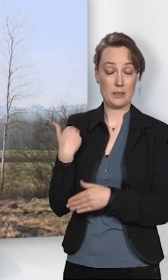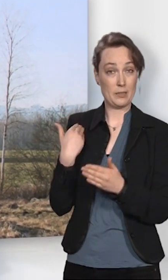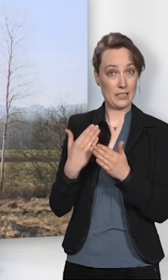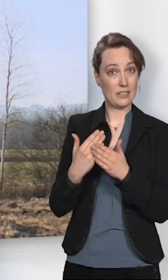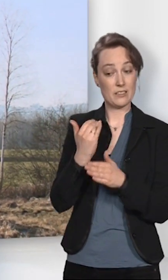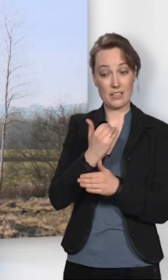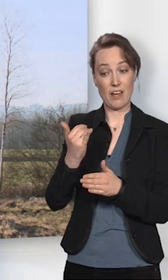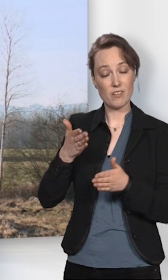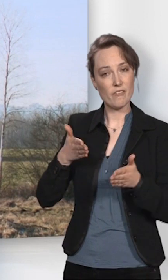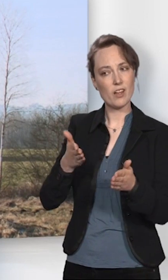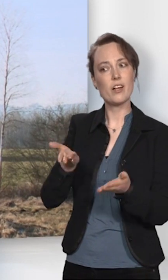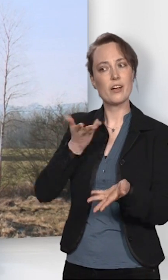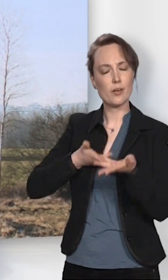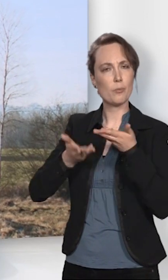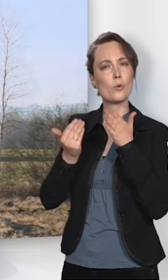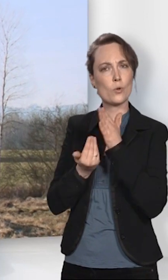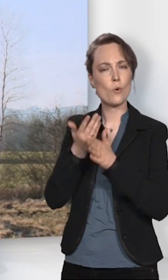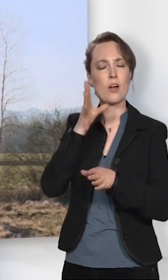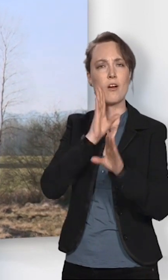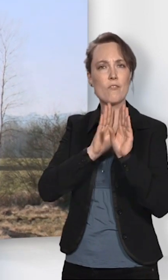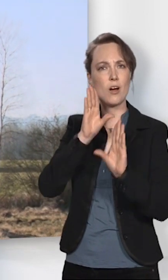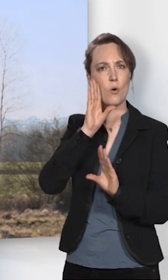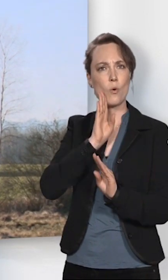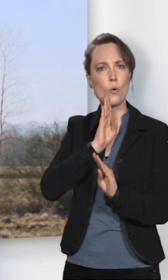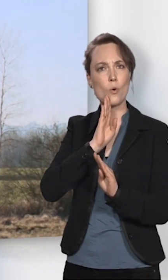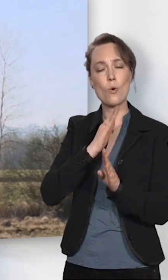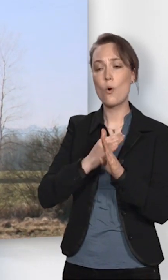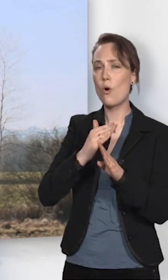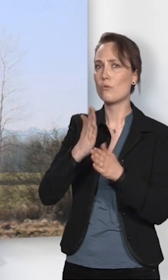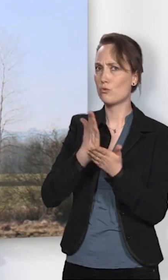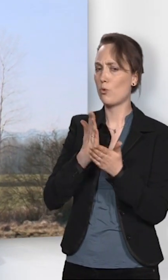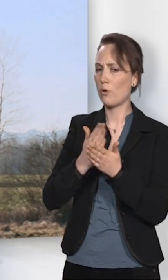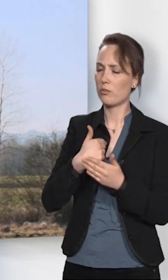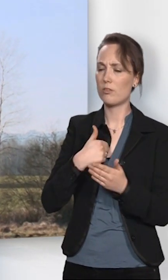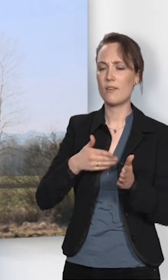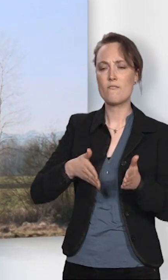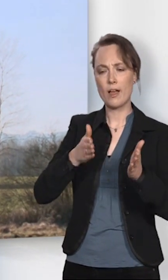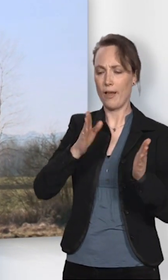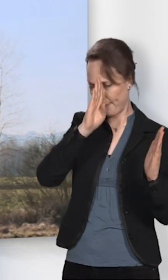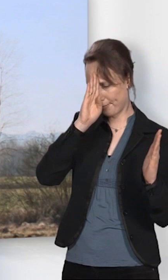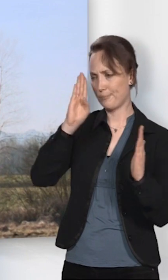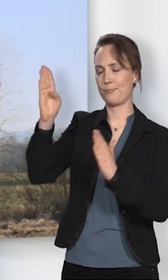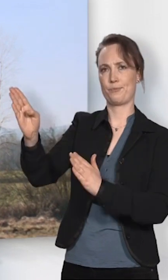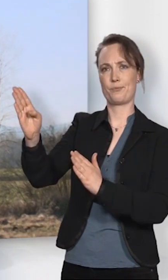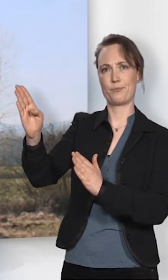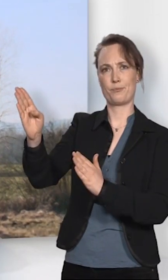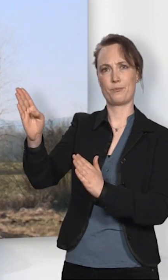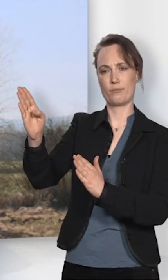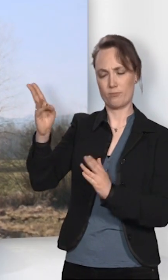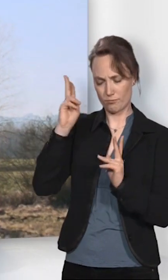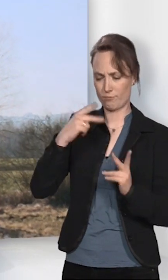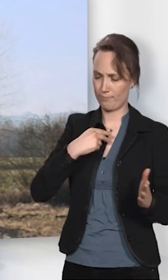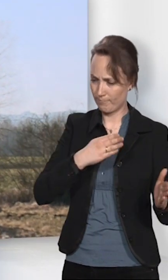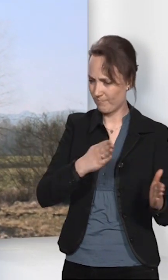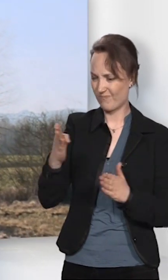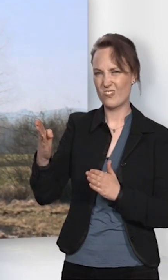eine Erfahrung reicher gemacht. Schon ganz oft habe ich einen Weg eingeschlagen. Wortwörtlich, so wie früher, als erst